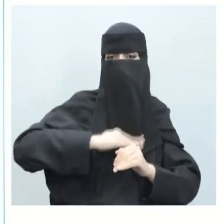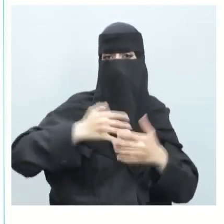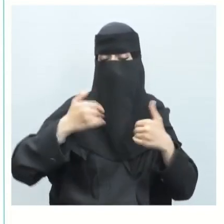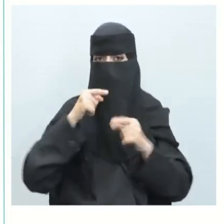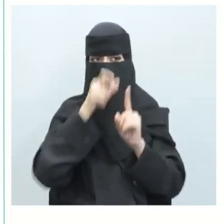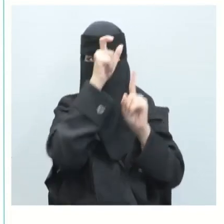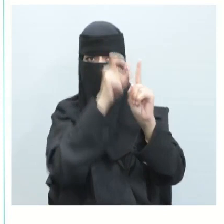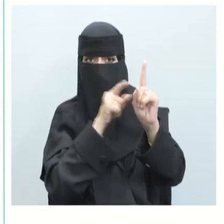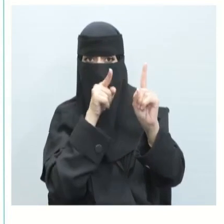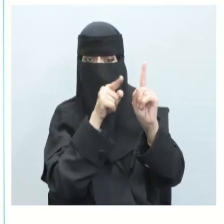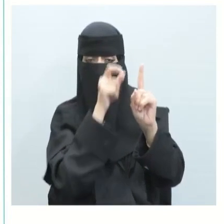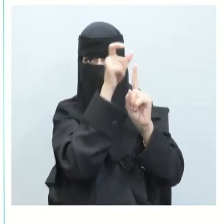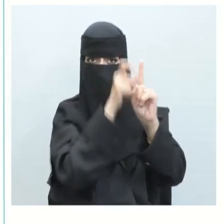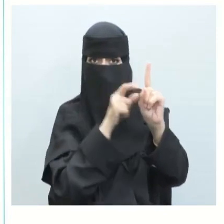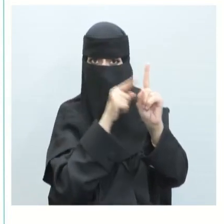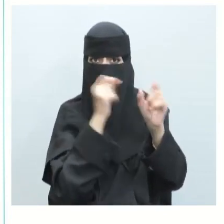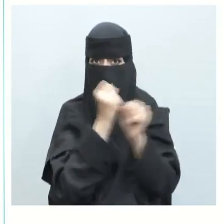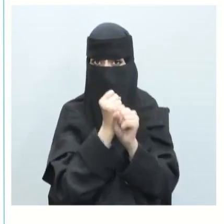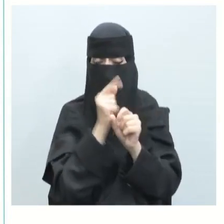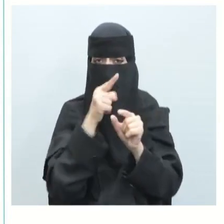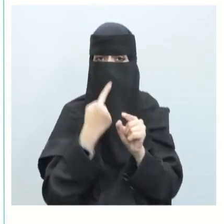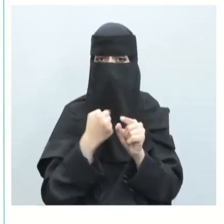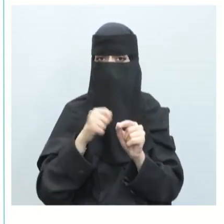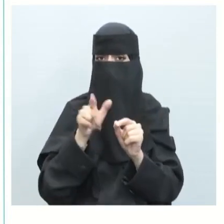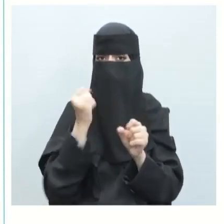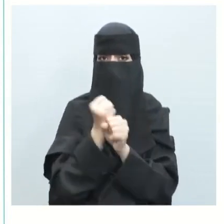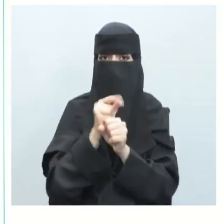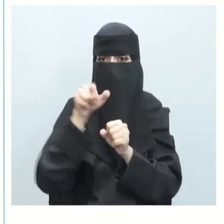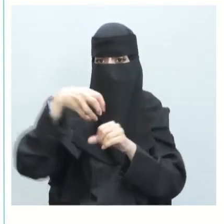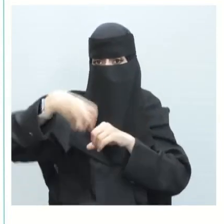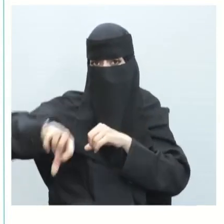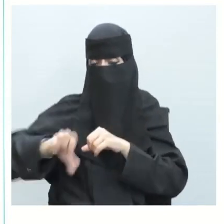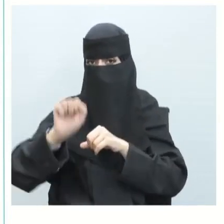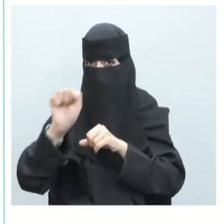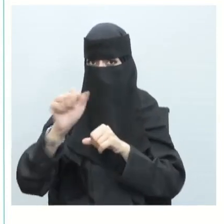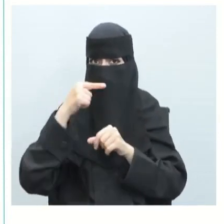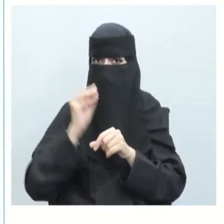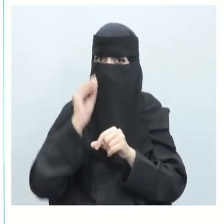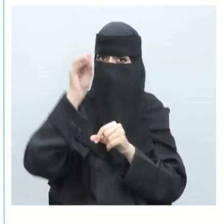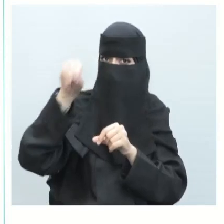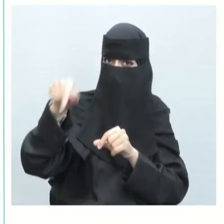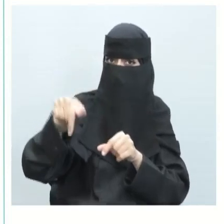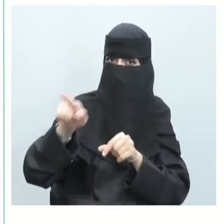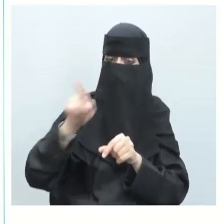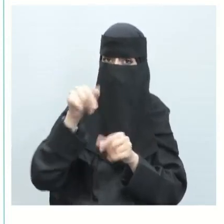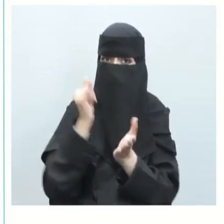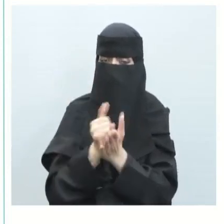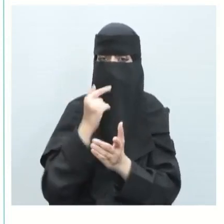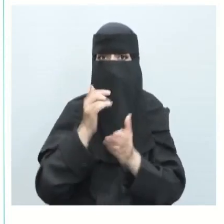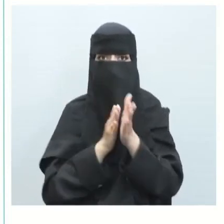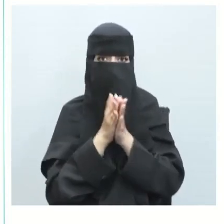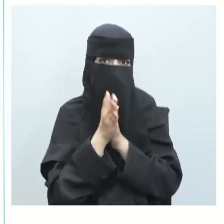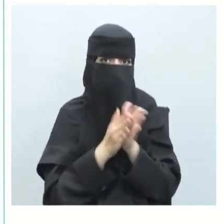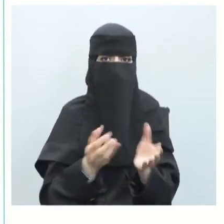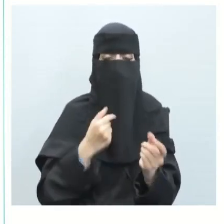للموظف الوظيفه التي يحبذها او يفضلها فبالتالي سيكون العمل بدرجه اكبر سيكون هناك شغف في